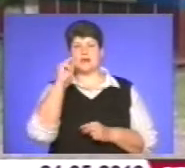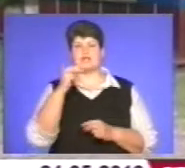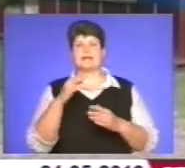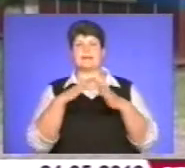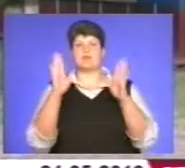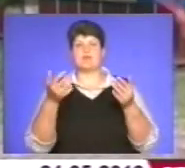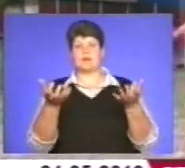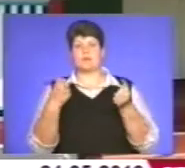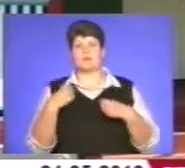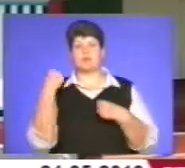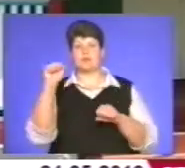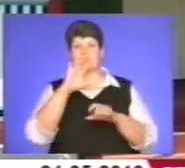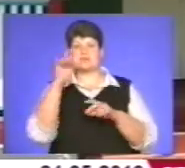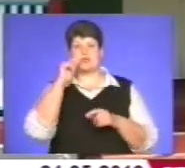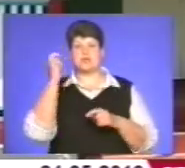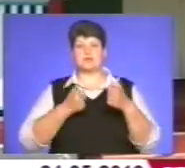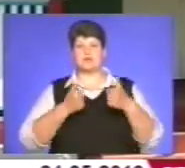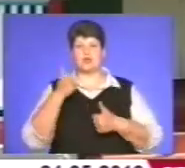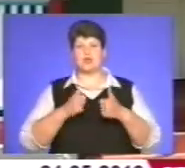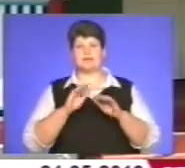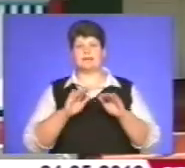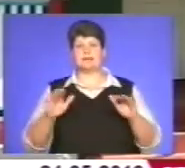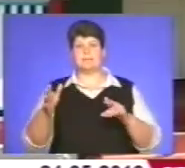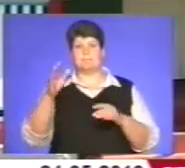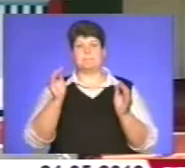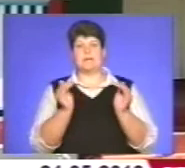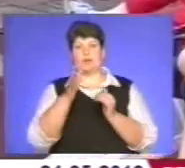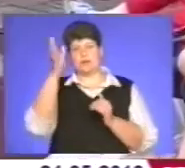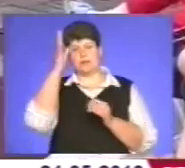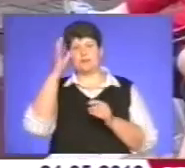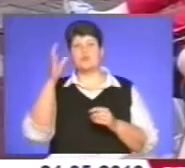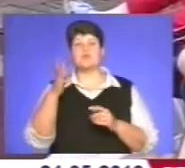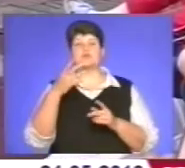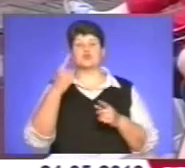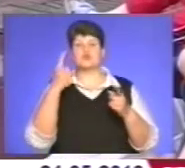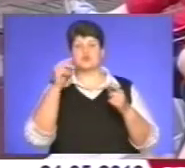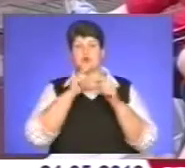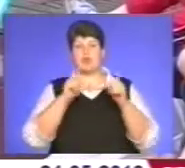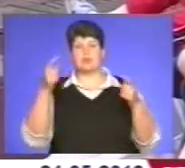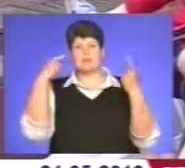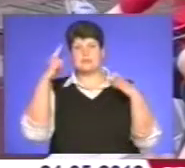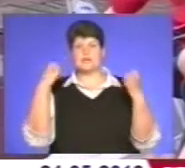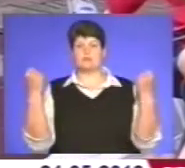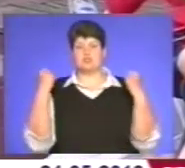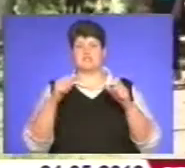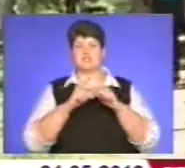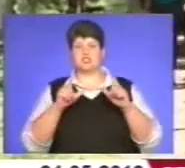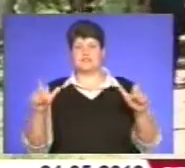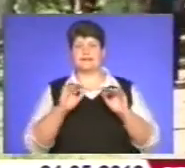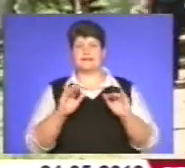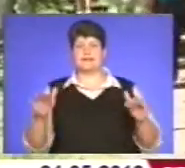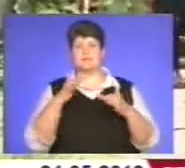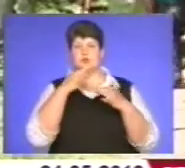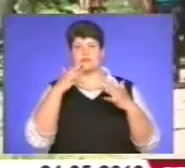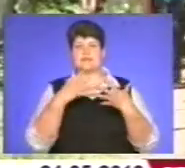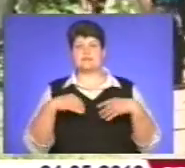приймуть переможці всеукраїнських конкурсів учнів Малої академії наук, школи мистецтв, спортивних шкіл, дітей з багатодітних